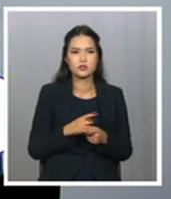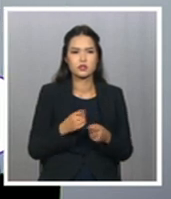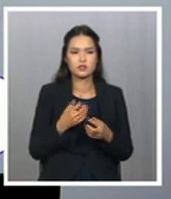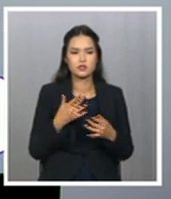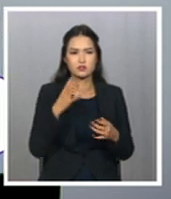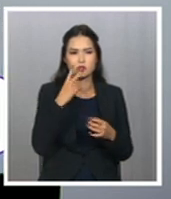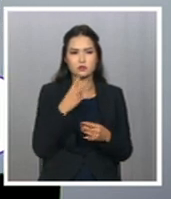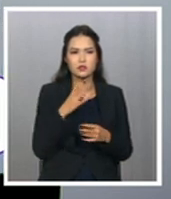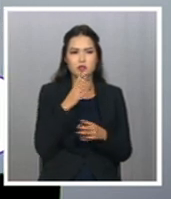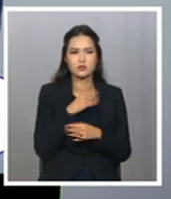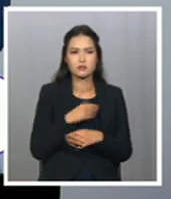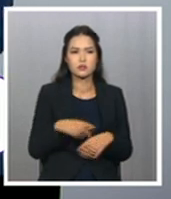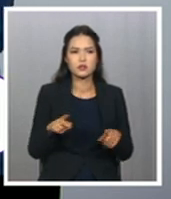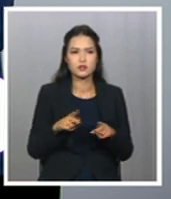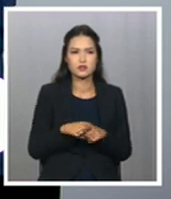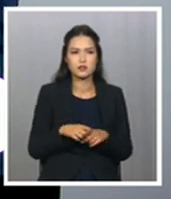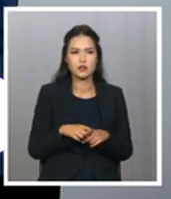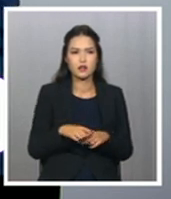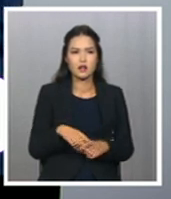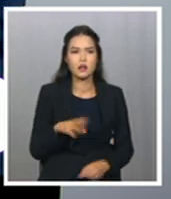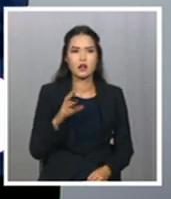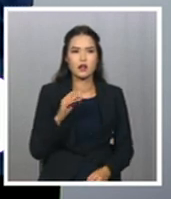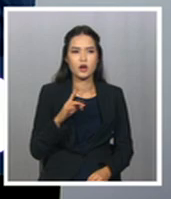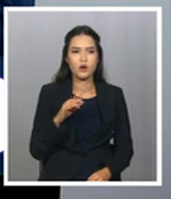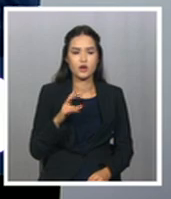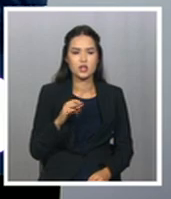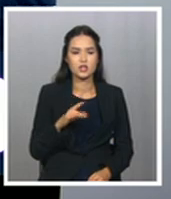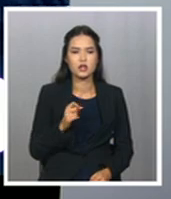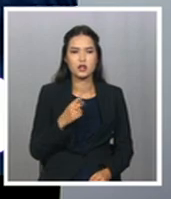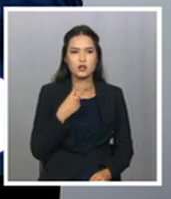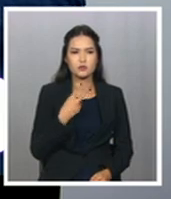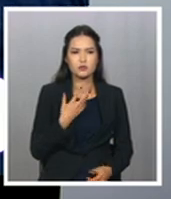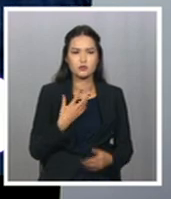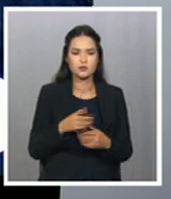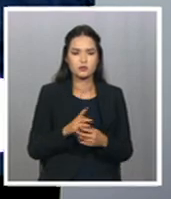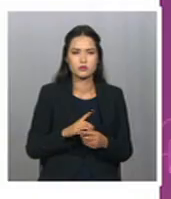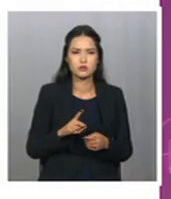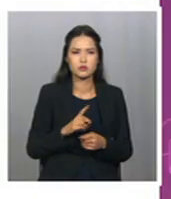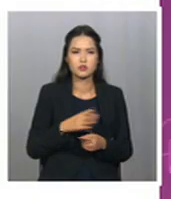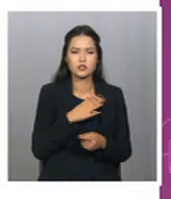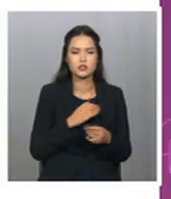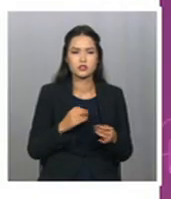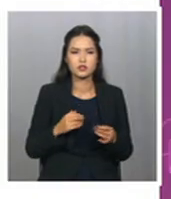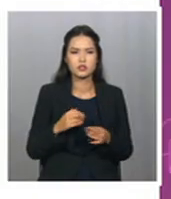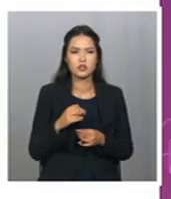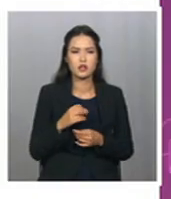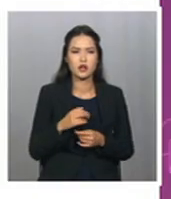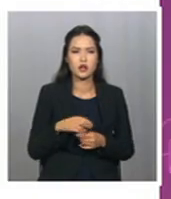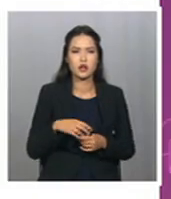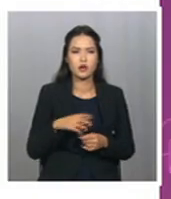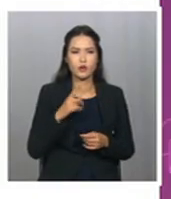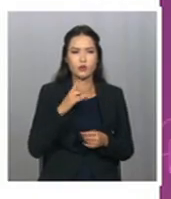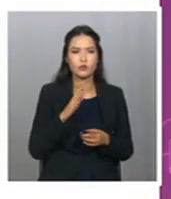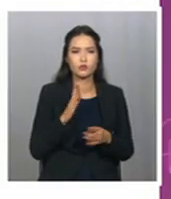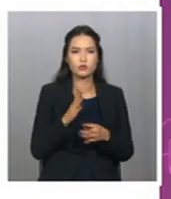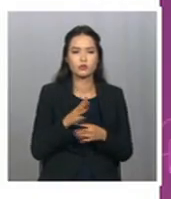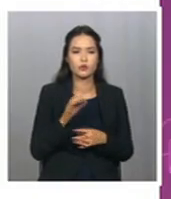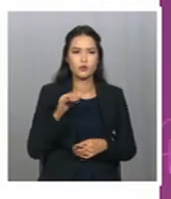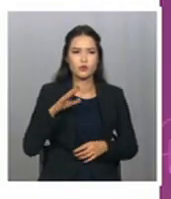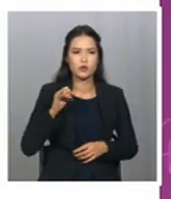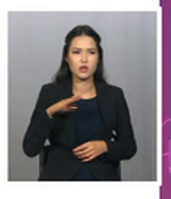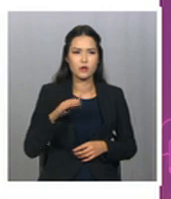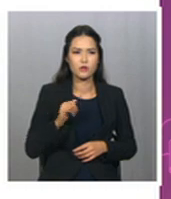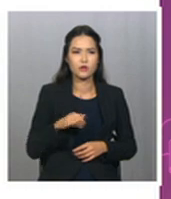аламыз. Яғни біз гармоникалық тербеліс кезінде дене координатасымен қатар оның жылдамдығы, үдеуі және